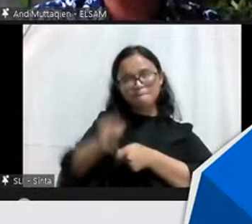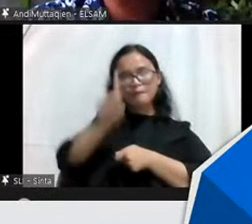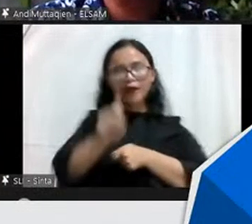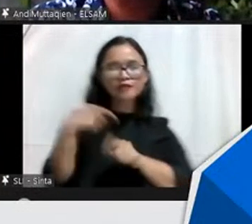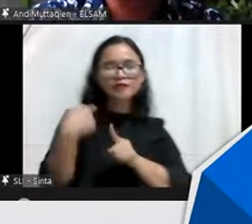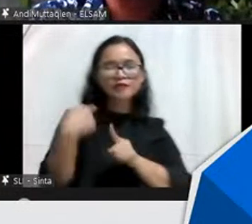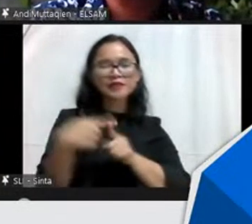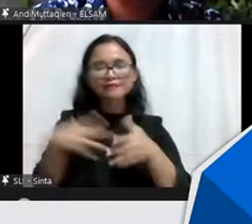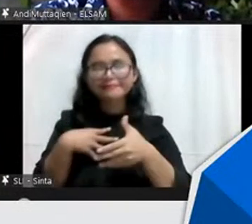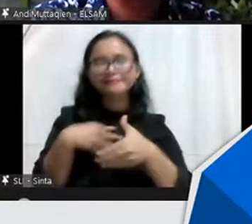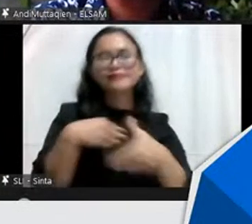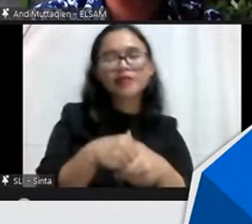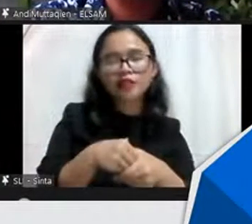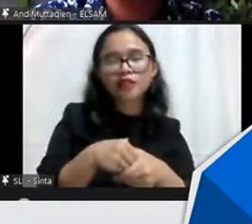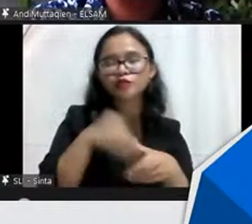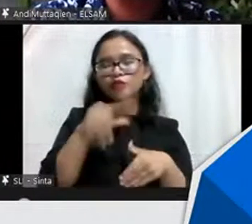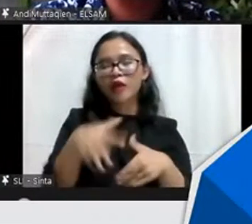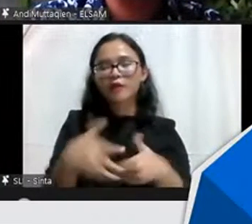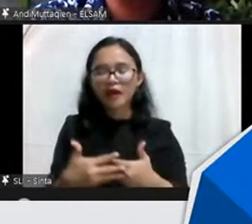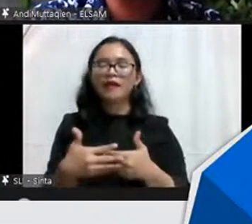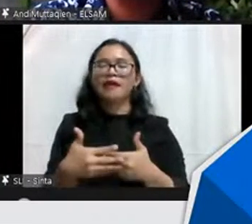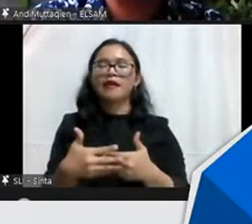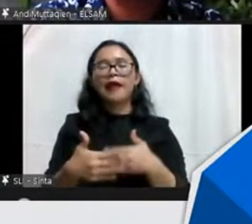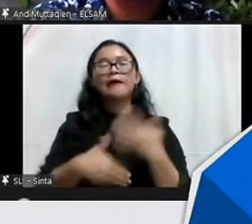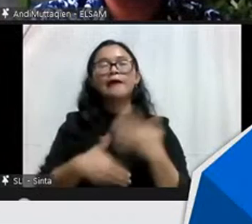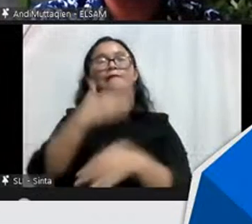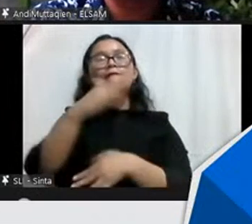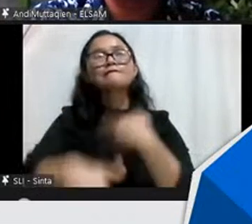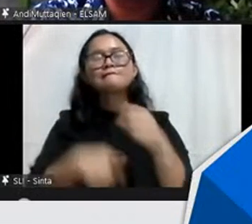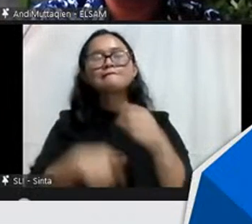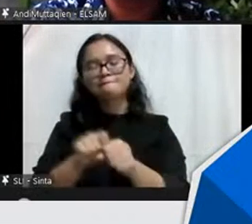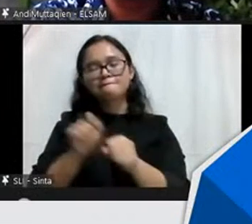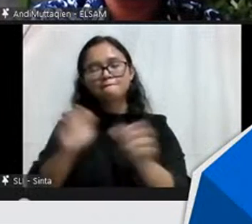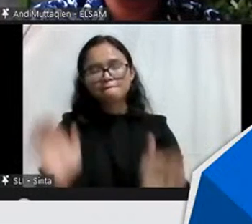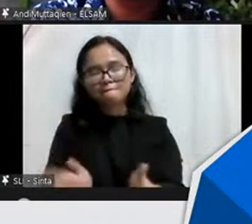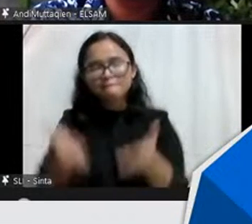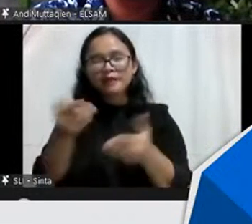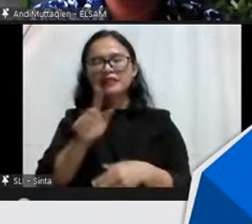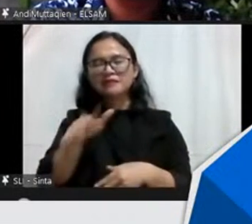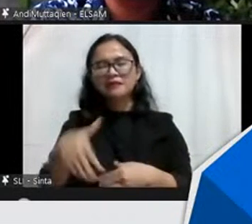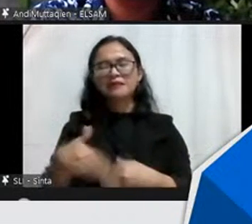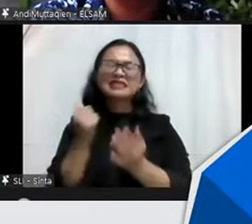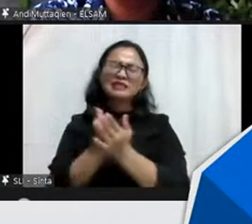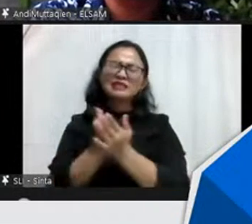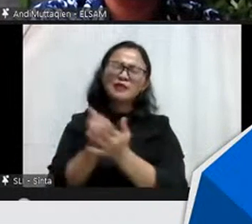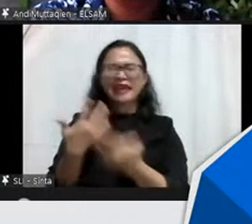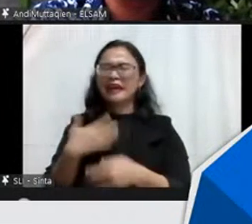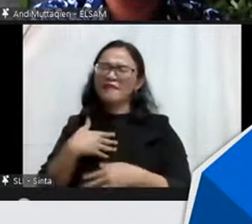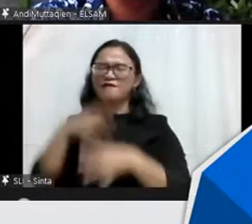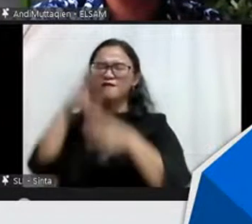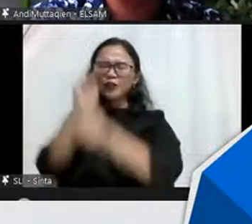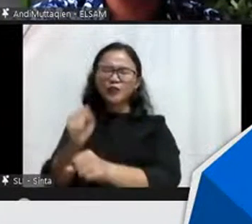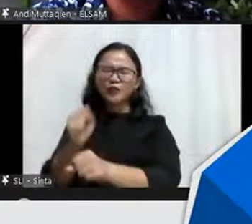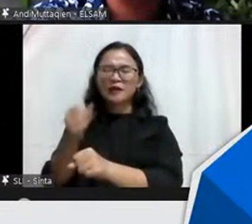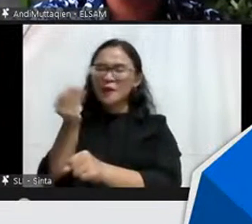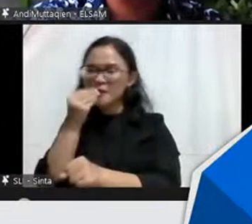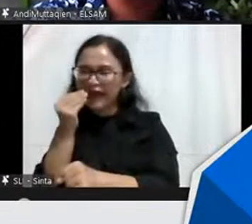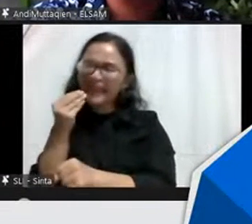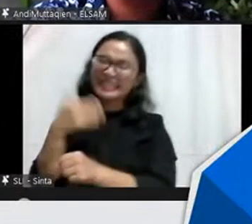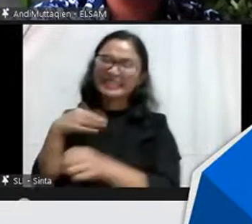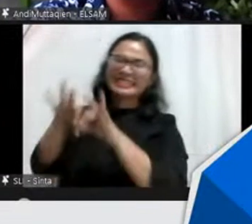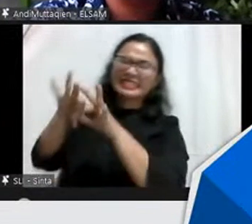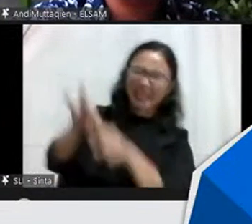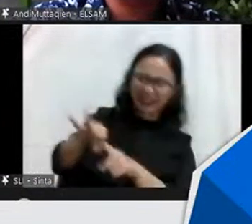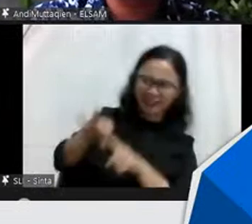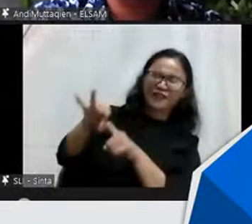untuk upaya-upaya untuk perbaikan polisi itu terus-menerus menjadi lebih baik karena sektor ini menentukan hidupnya orang banyak mati hidup kita tergantung pada